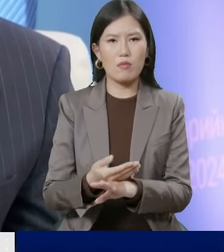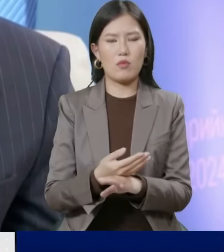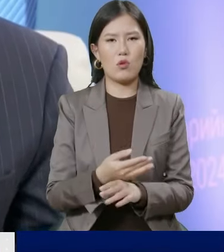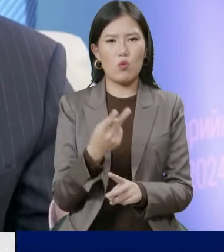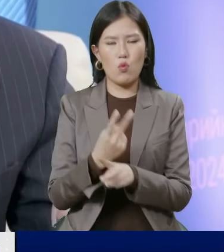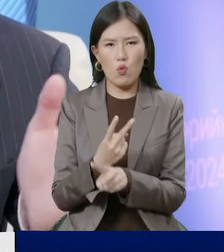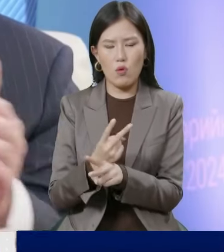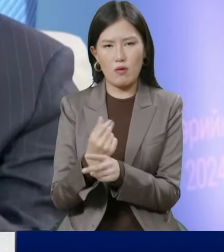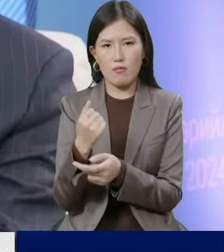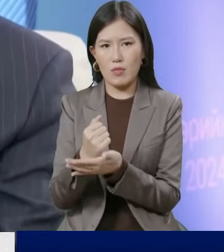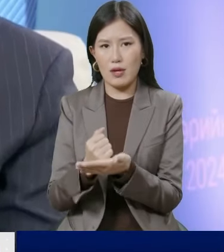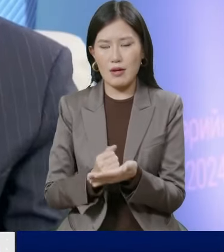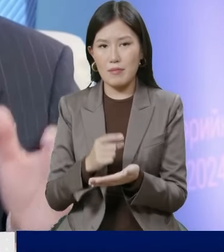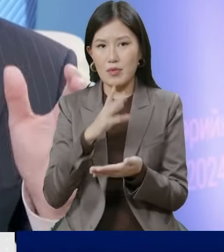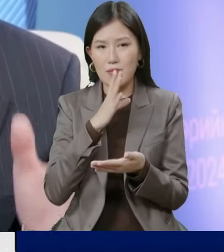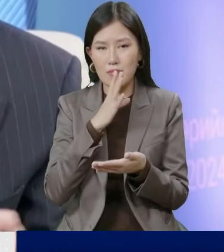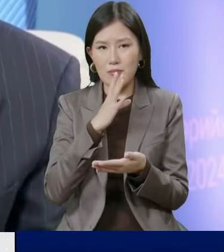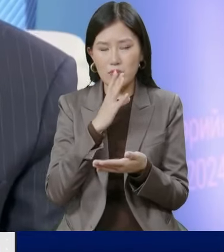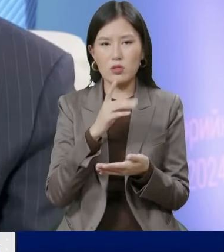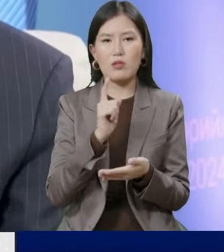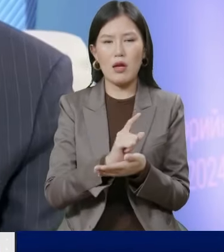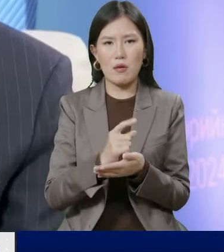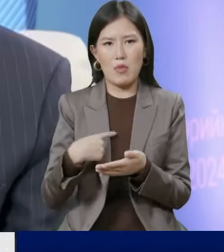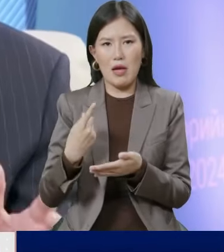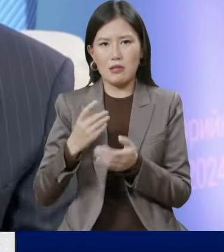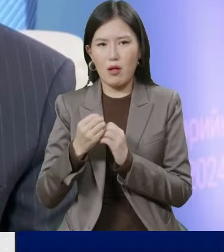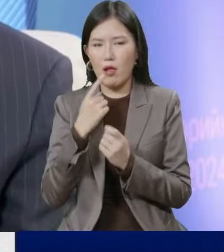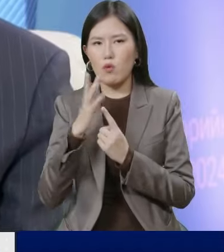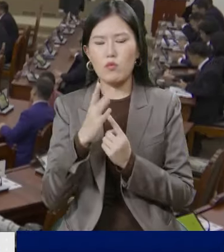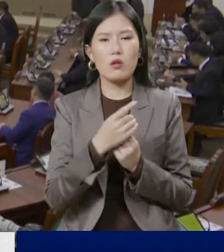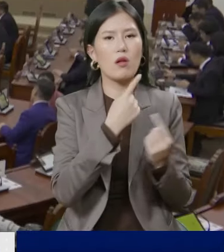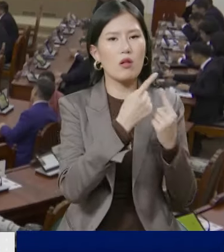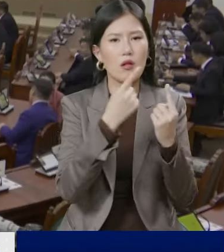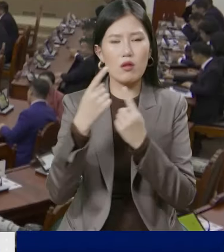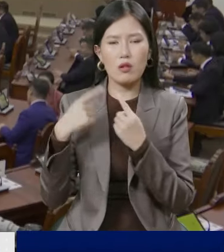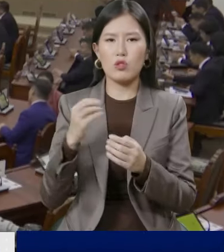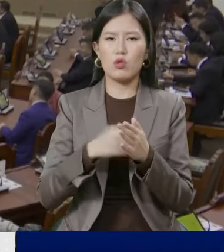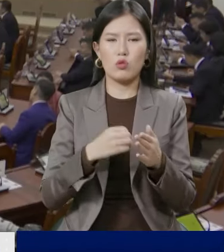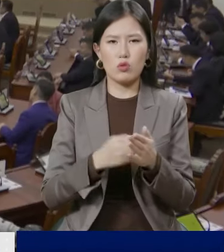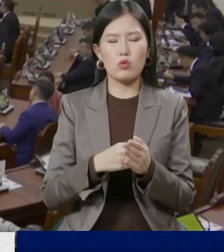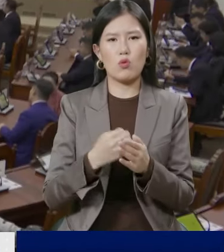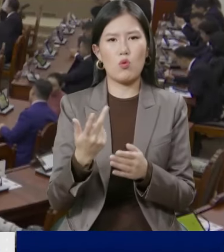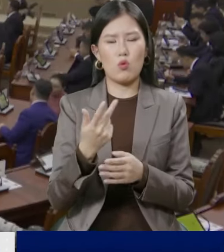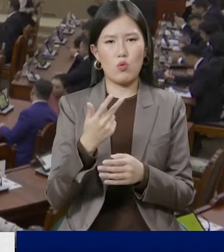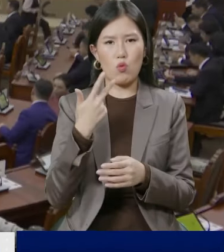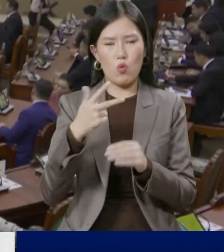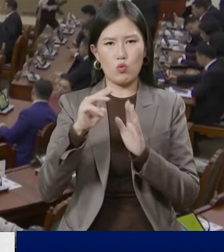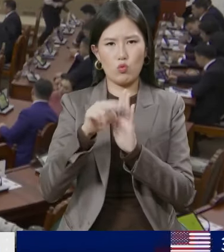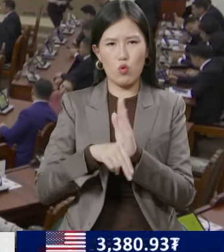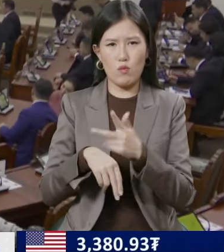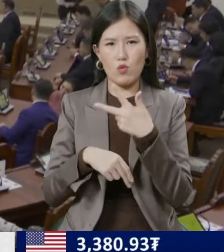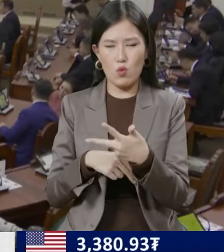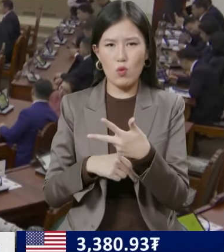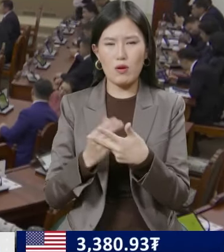батлах процесс нь өөрөө тэр оролцогч тал бүрүүдийн оролцоог маш сайн хангадаг бай гэдэг нэг талын зүйл гарч ирж. Парламент энхүү ажиллах зарчмаа